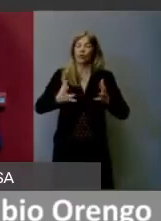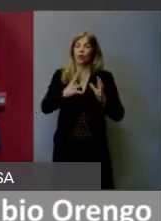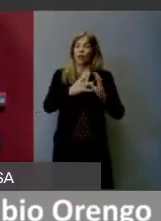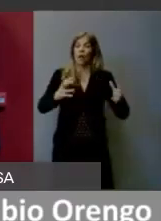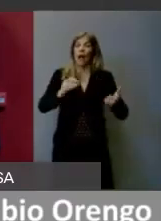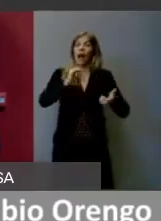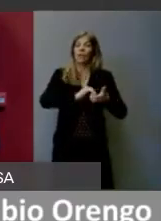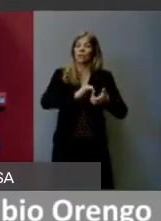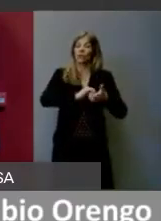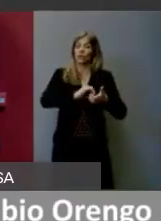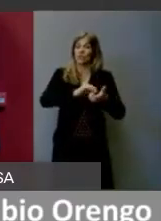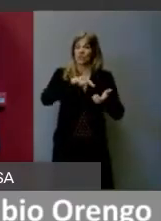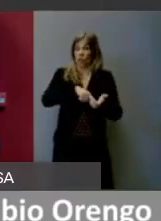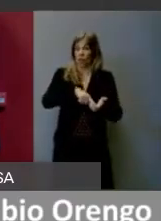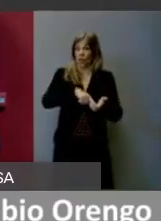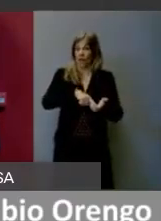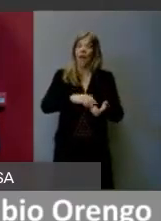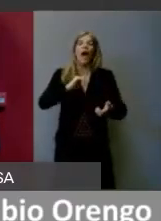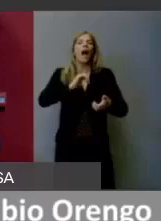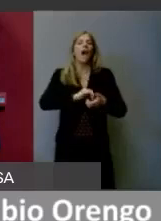modo garantire